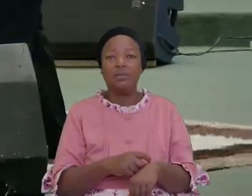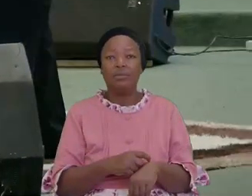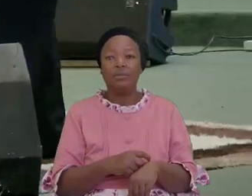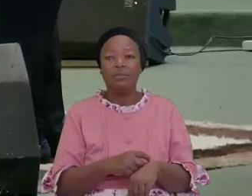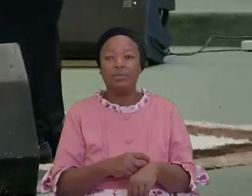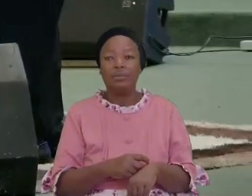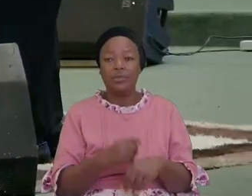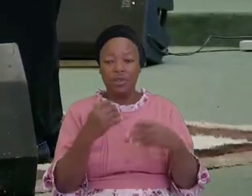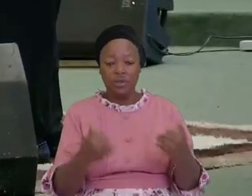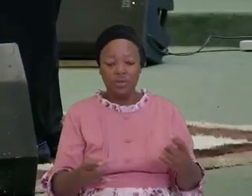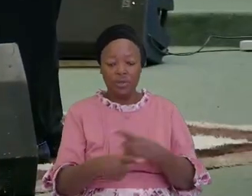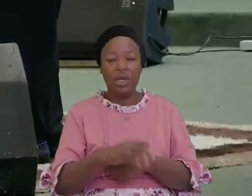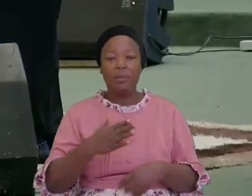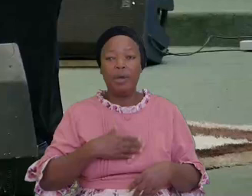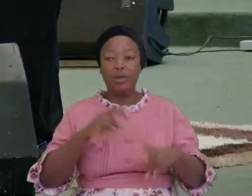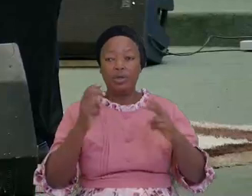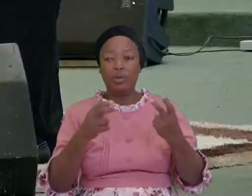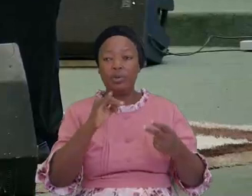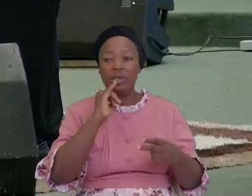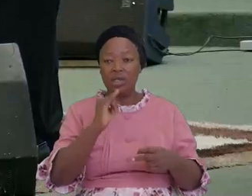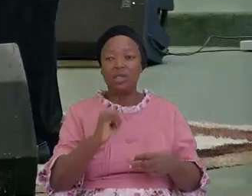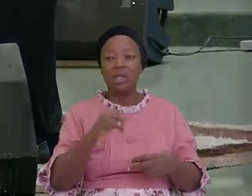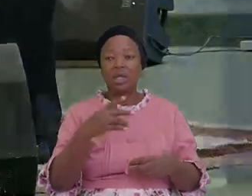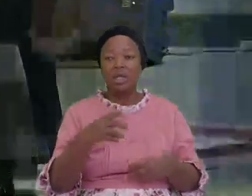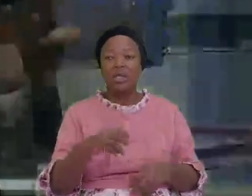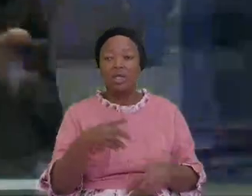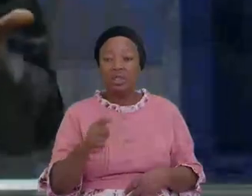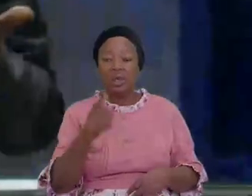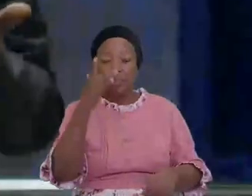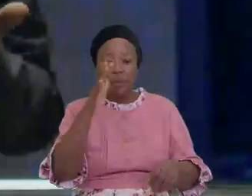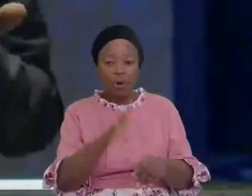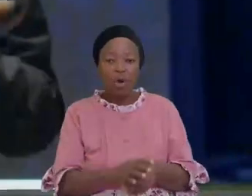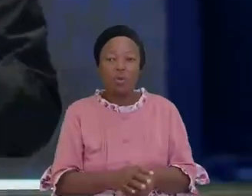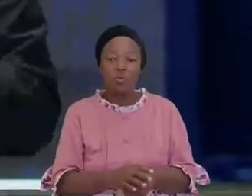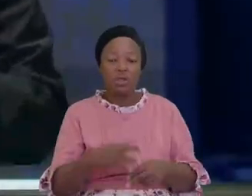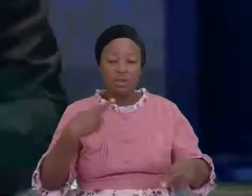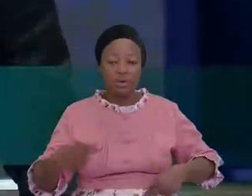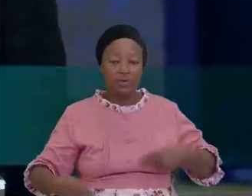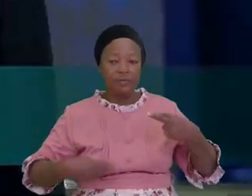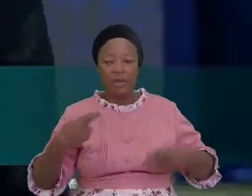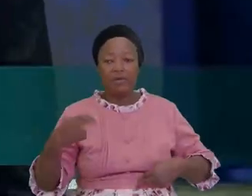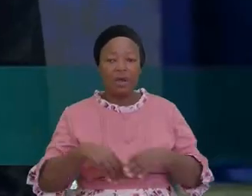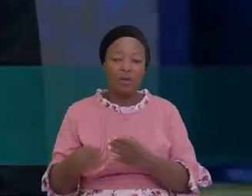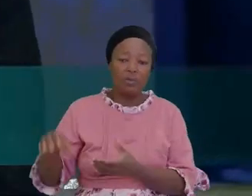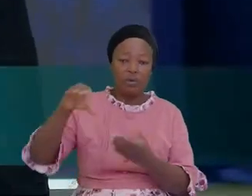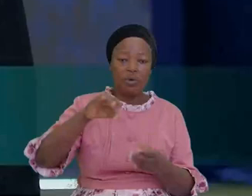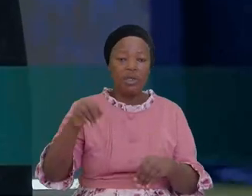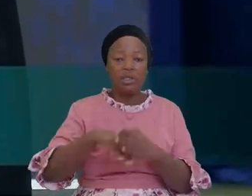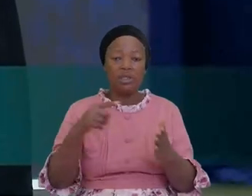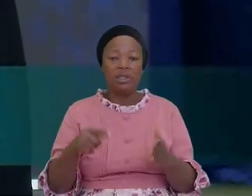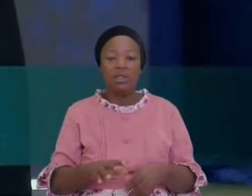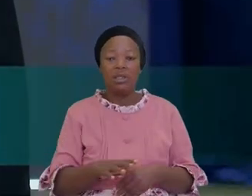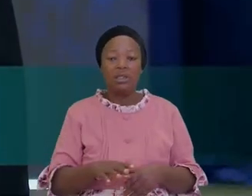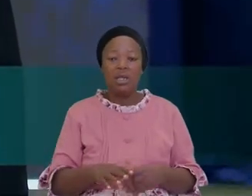notre temps. Aujourd'hui, je voudrais vous parler du message « L'effusion de réveil promise dans ces